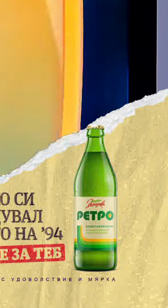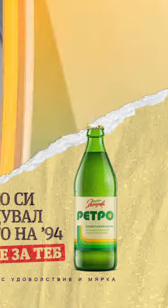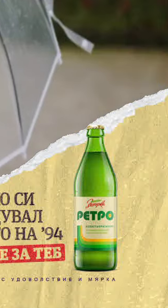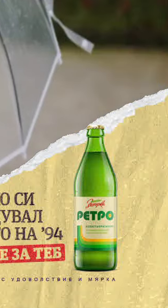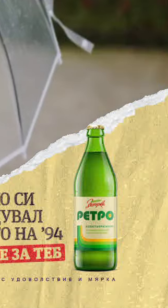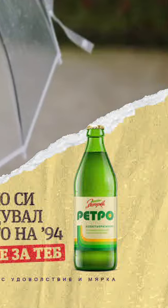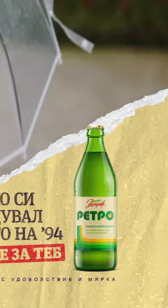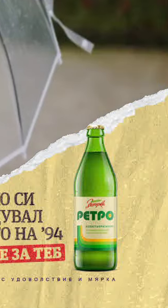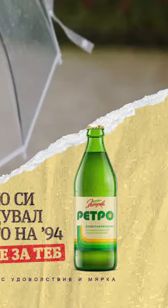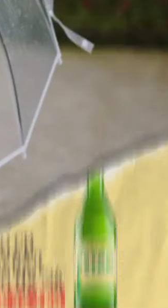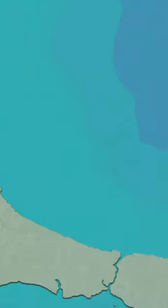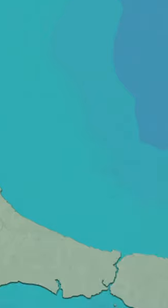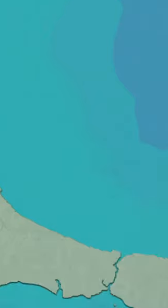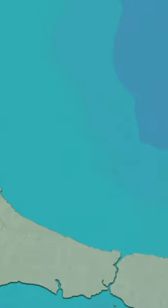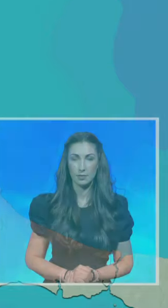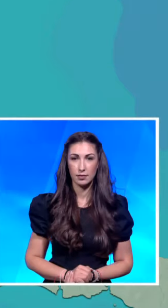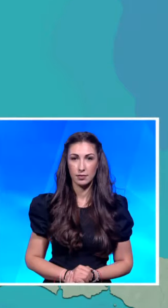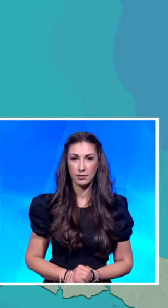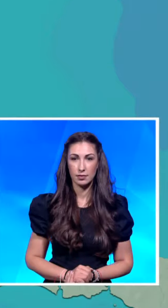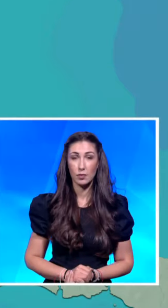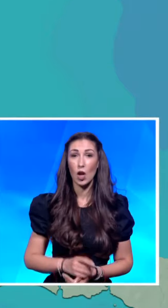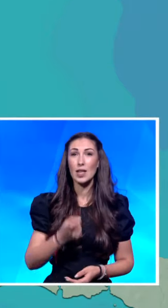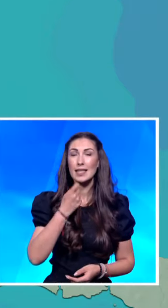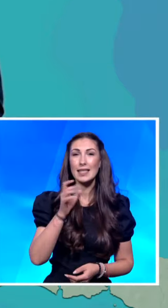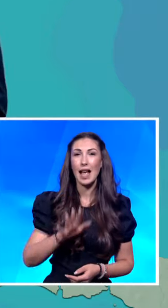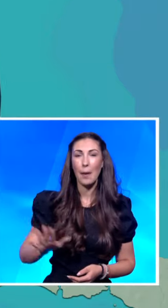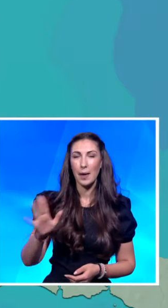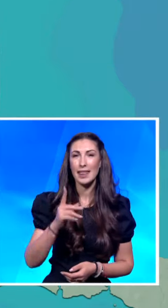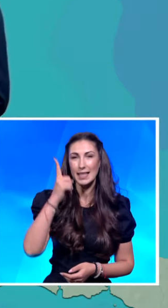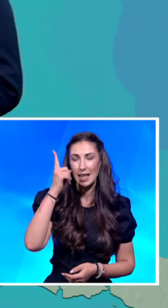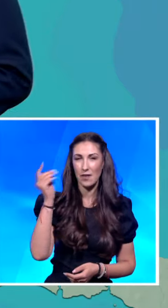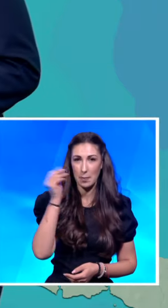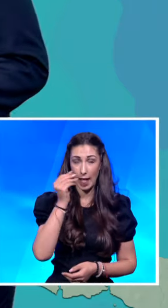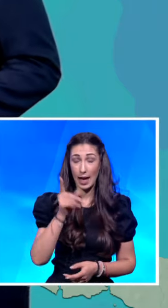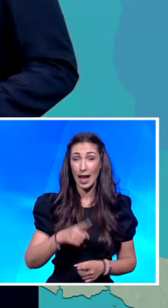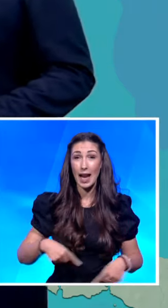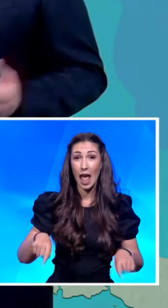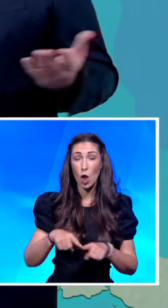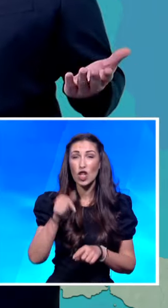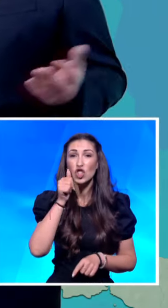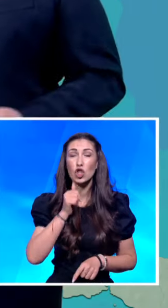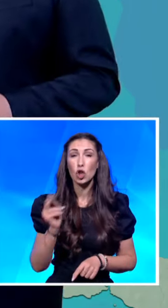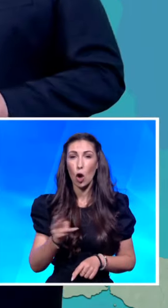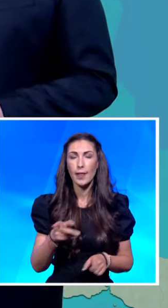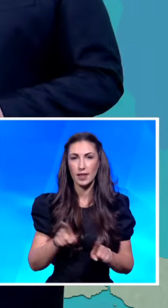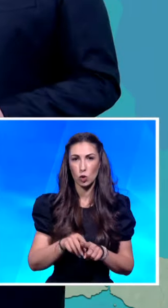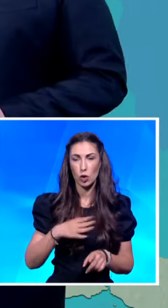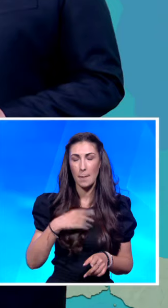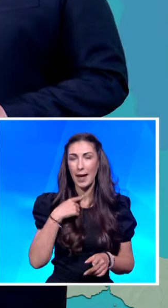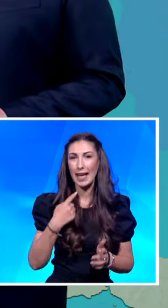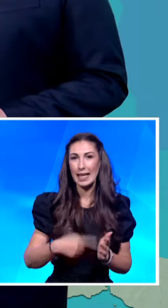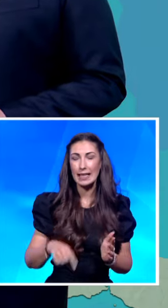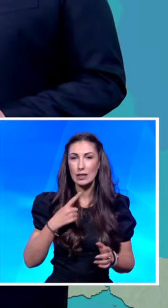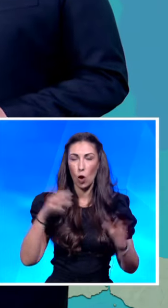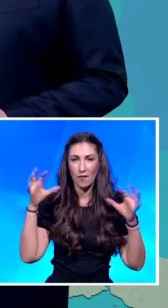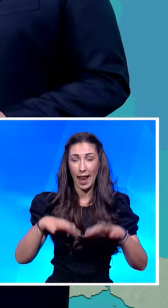Затова оранжев код е обявен в тези области от Западна и Северна България, а в районите с жълт код също има риск от валежи